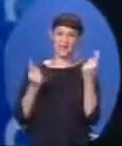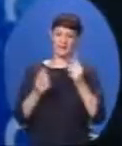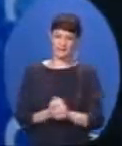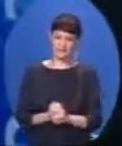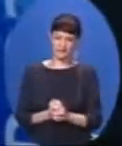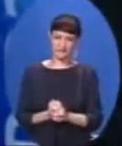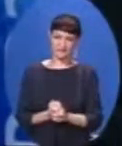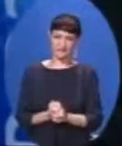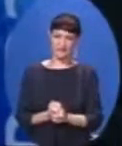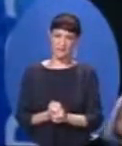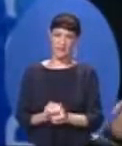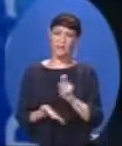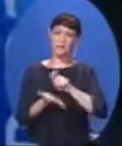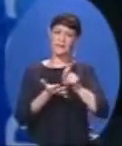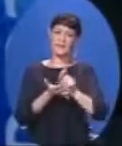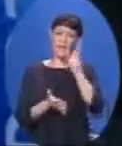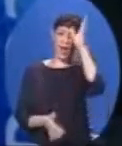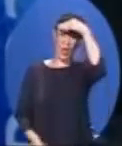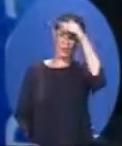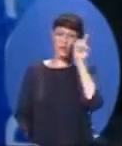שולה זקן סיימה את